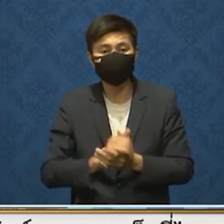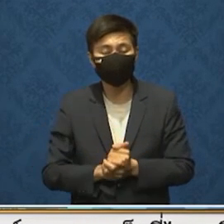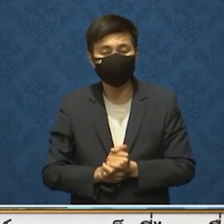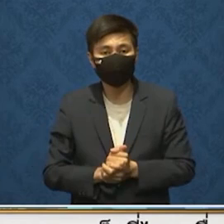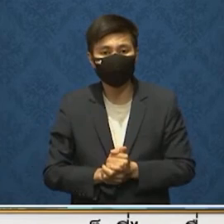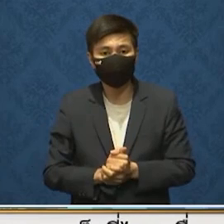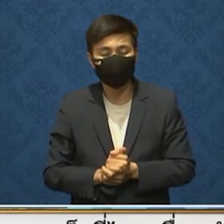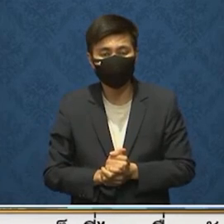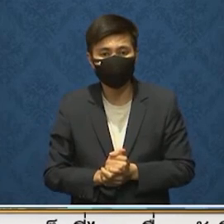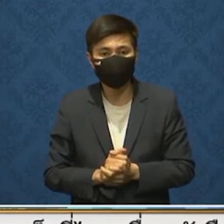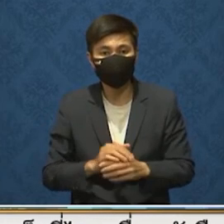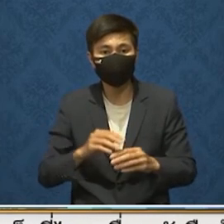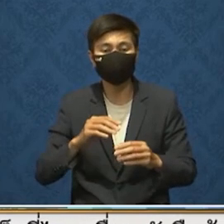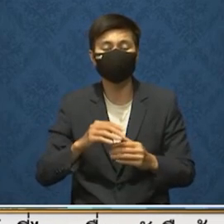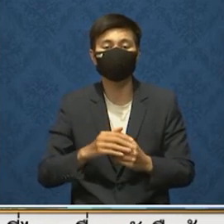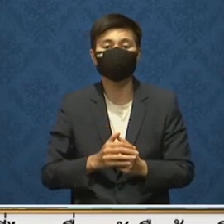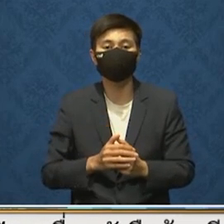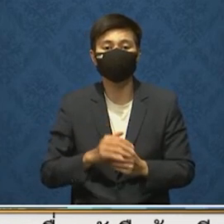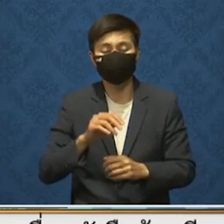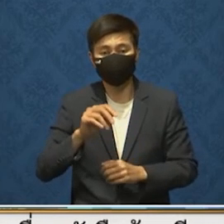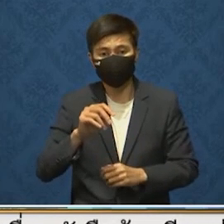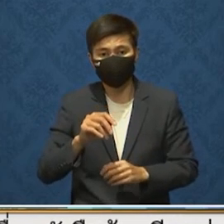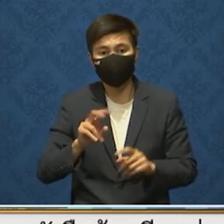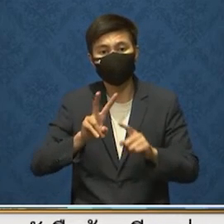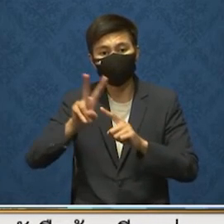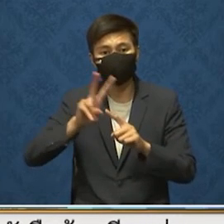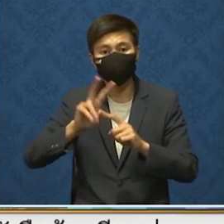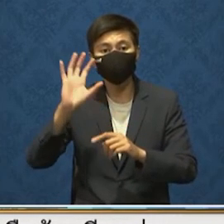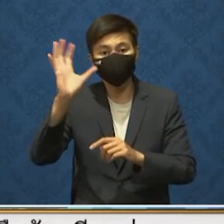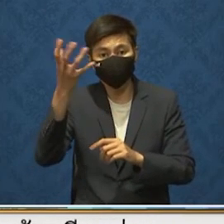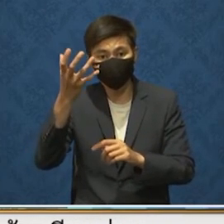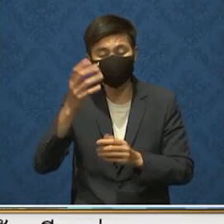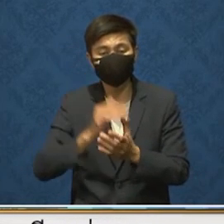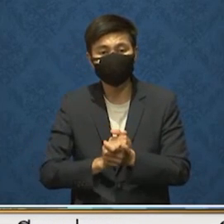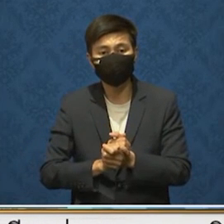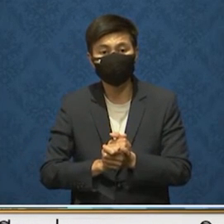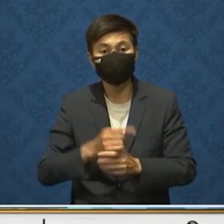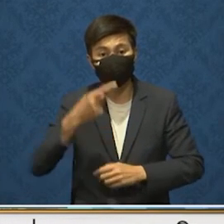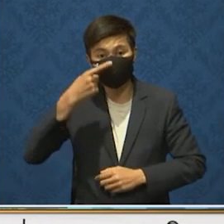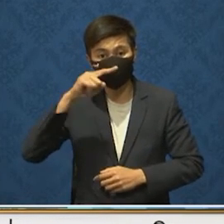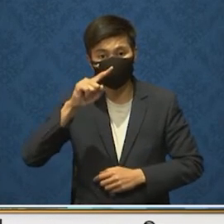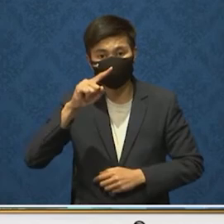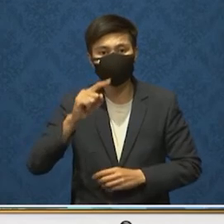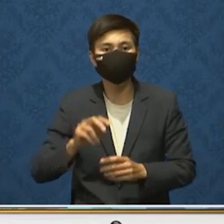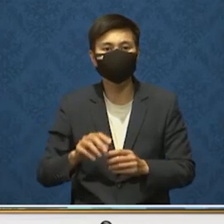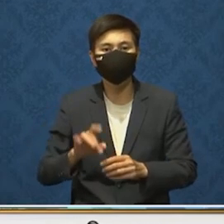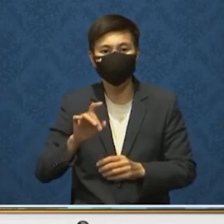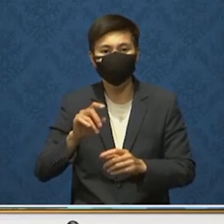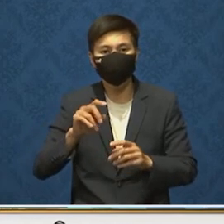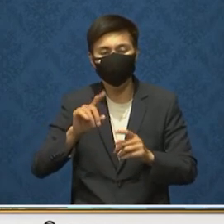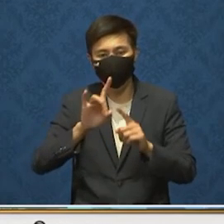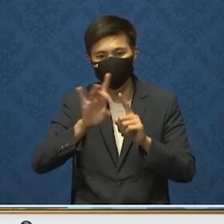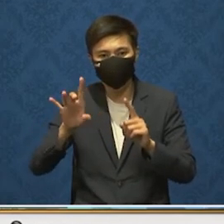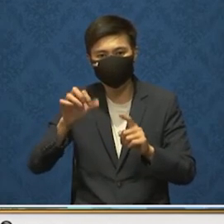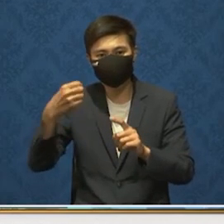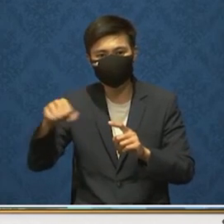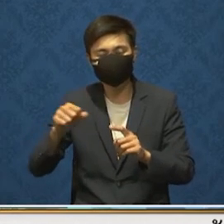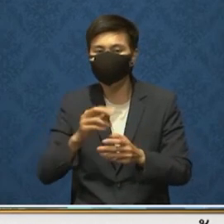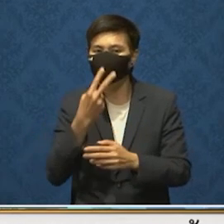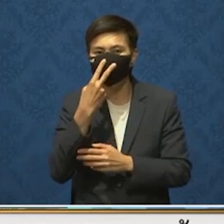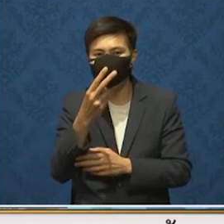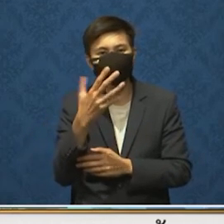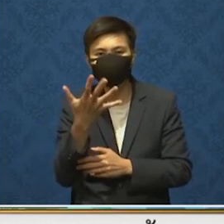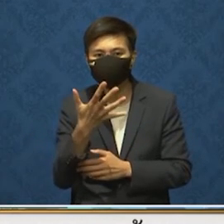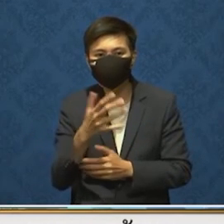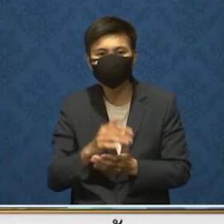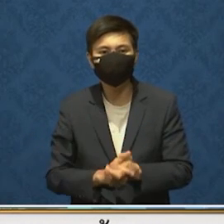อัราเฉลี่ย อัดับ 2 ของโลกและของเราในอัดับ 110 นะครับไม่ไปศึกษา่ไปดูเขาแล